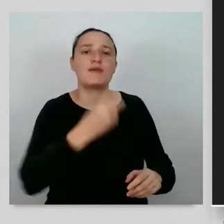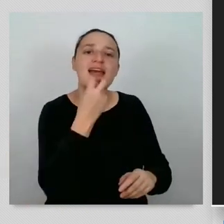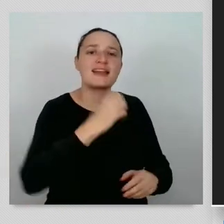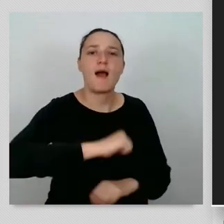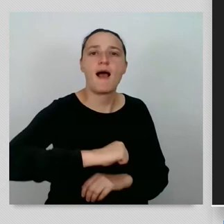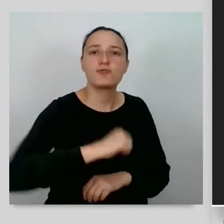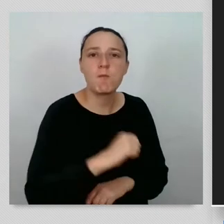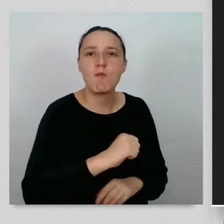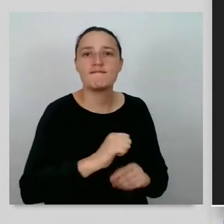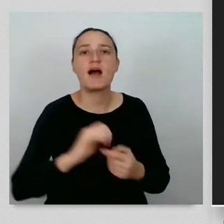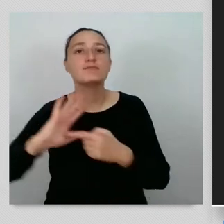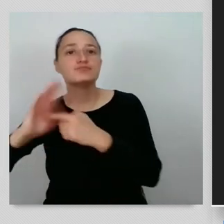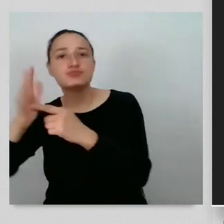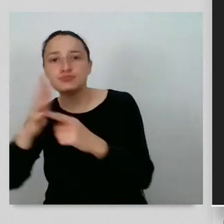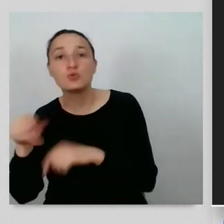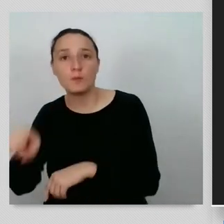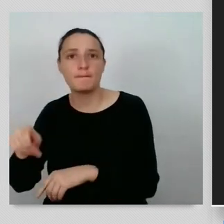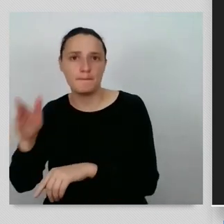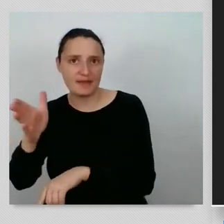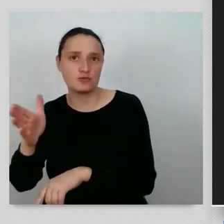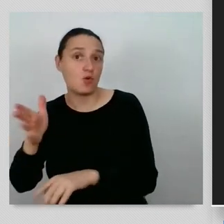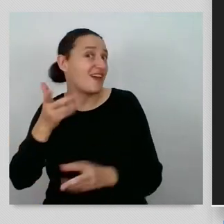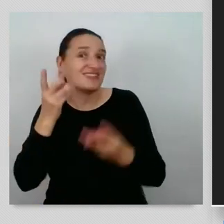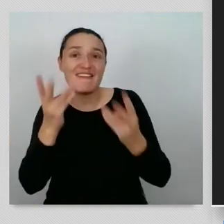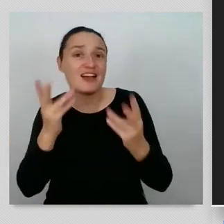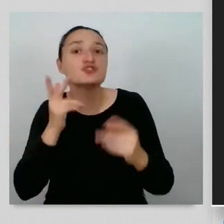względu na to, kto będzie stał u sterów